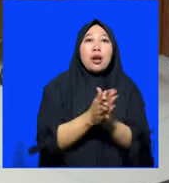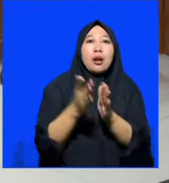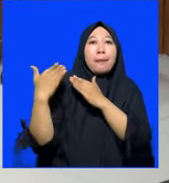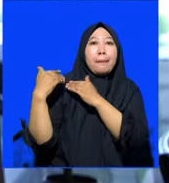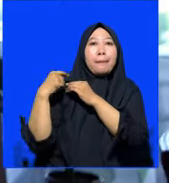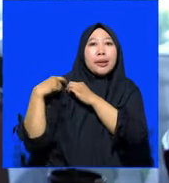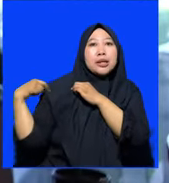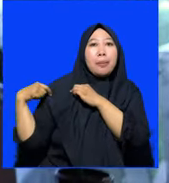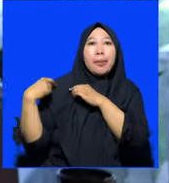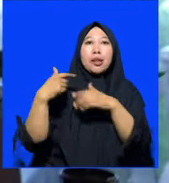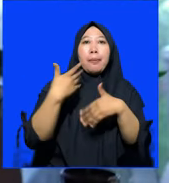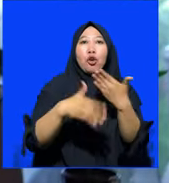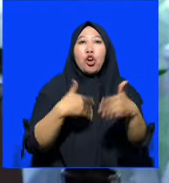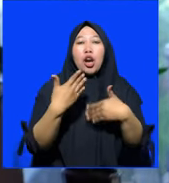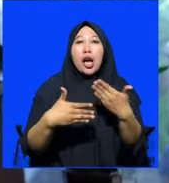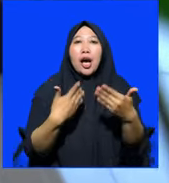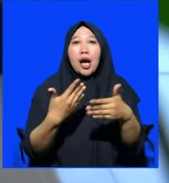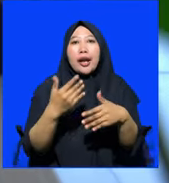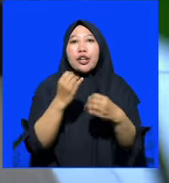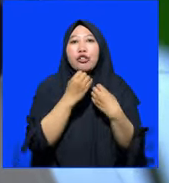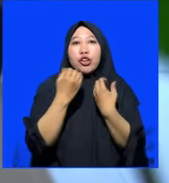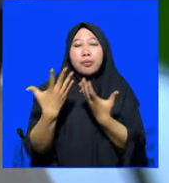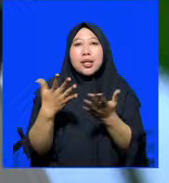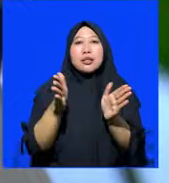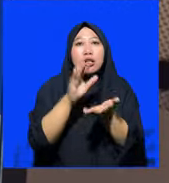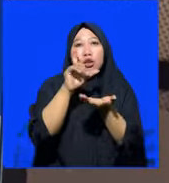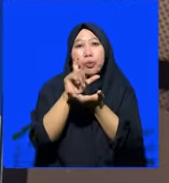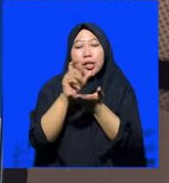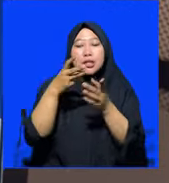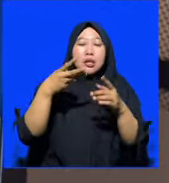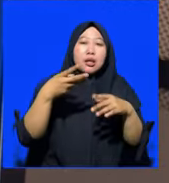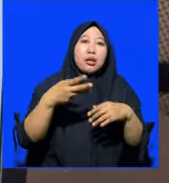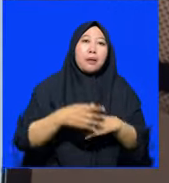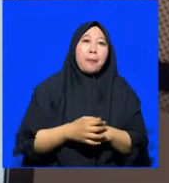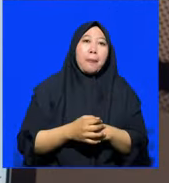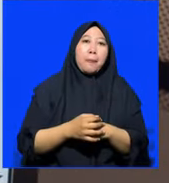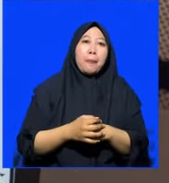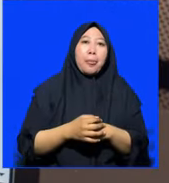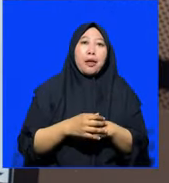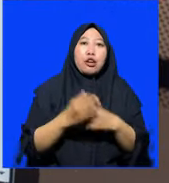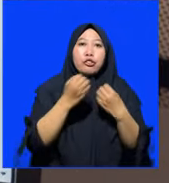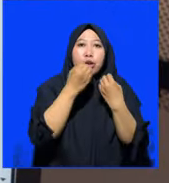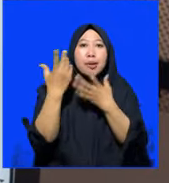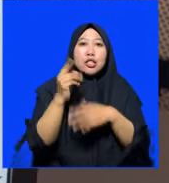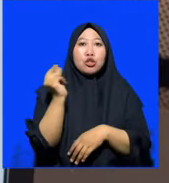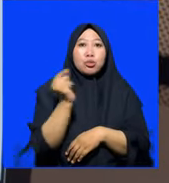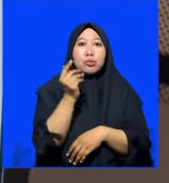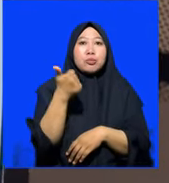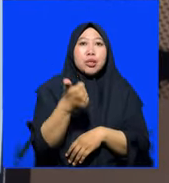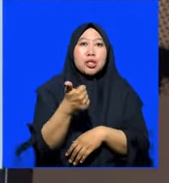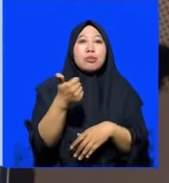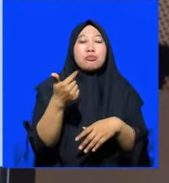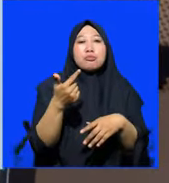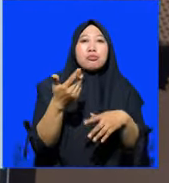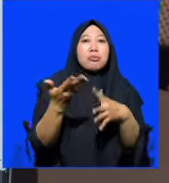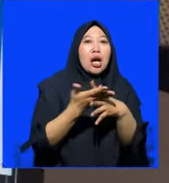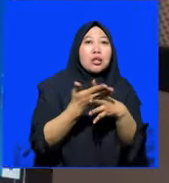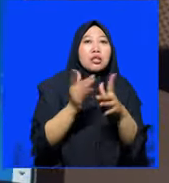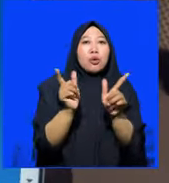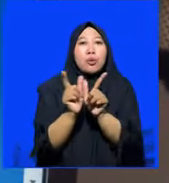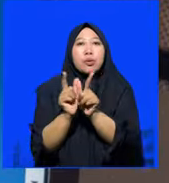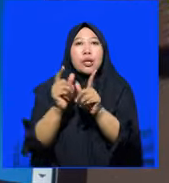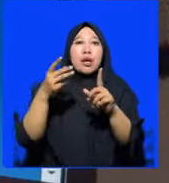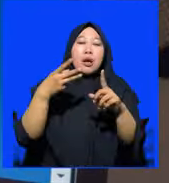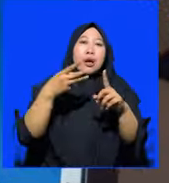pengelola informasi dan dokumentasi atau PPID. Informasi publik juga dapat diakses melalui website PPID